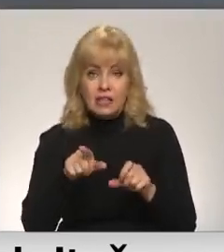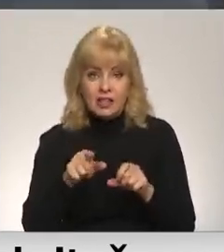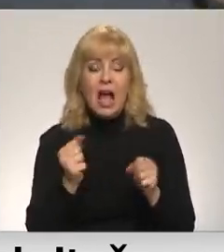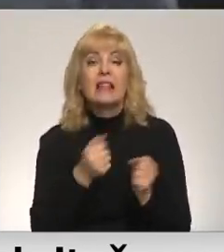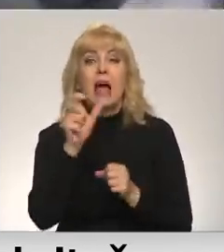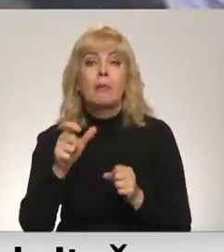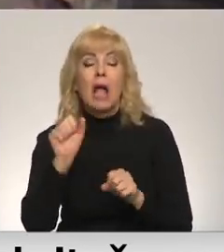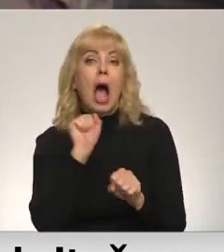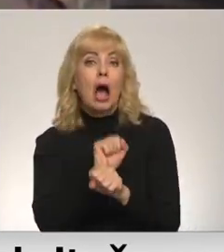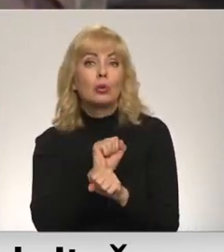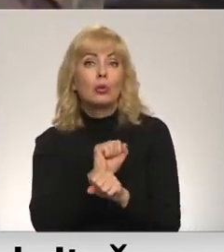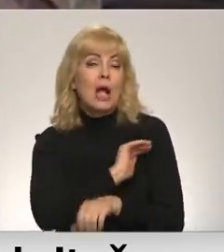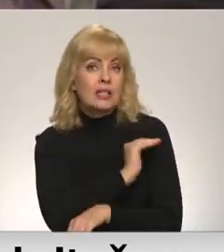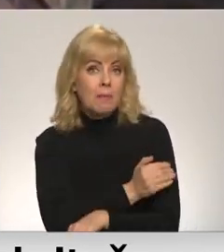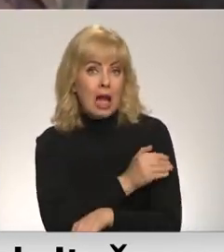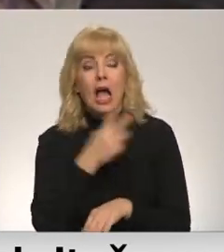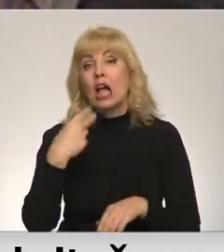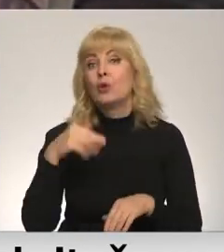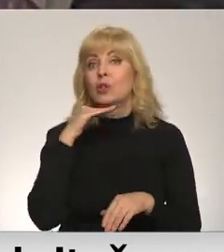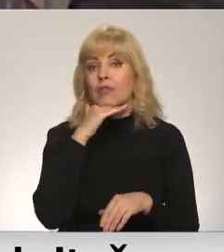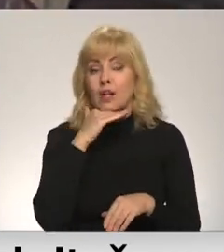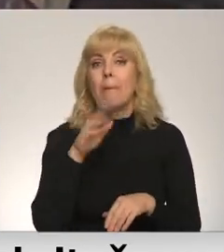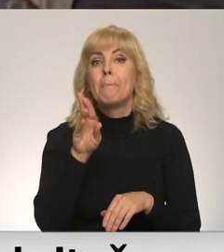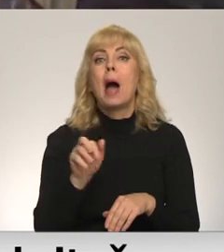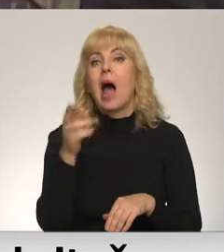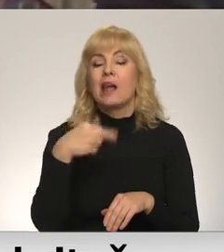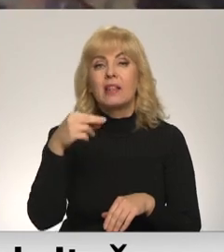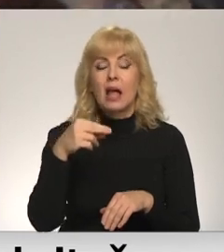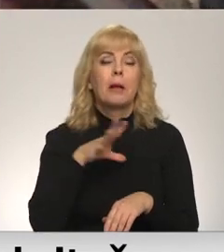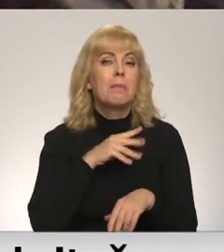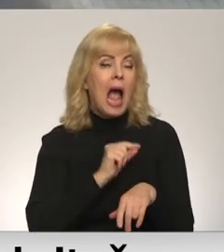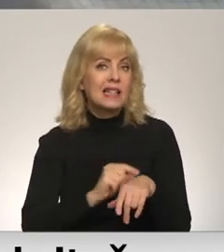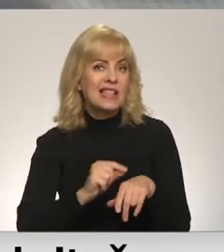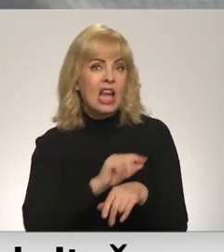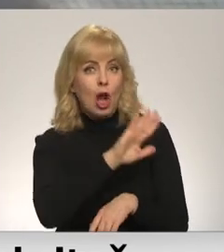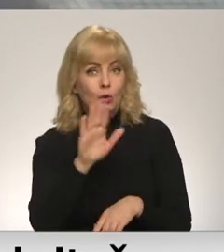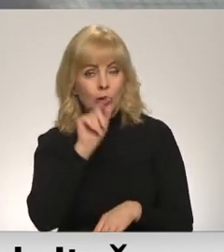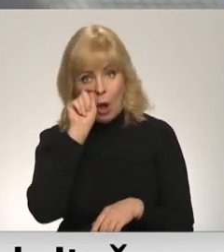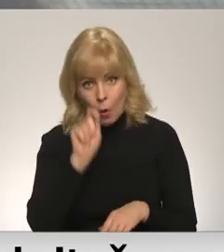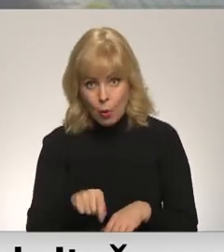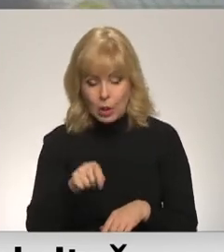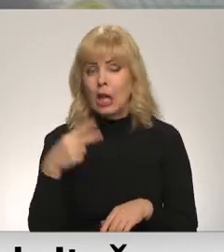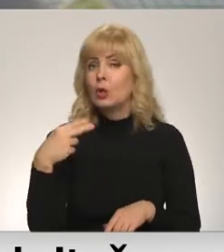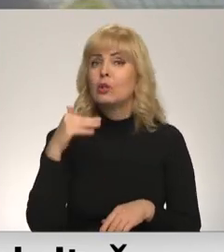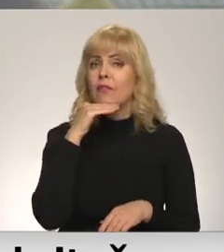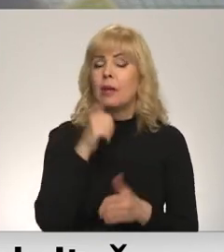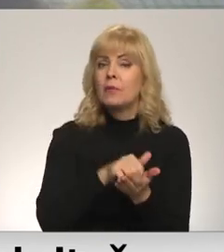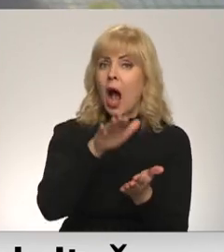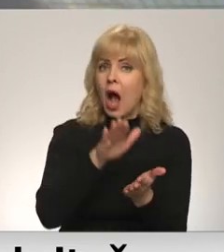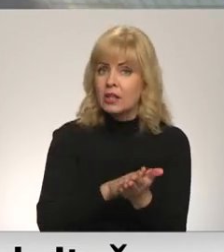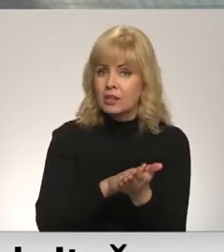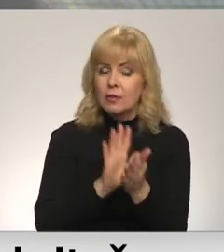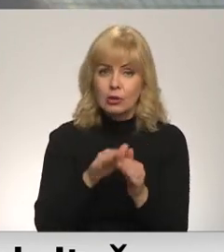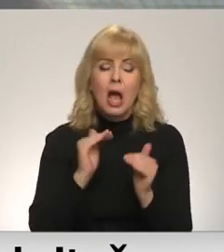apturēt ar spēku, un 20. februāris kļuva par Maidana asiņaināko dienu. Ukrainā 20. februāru atzīmē kā